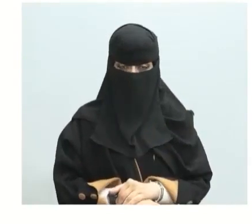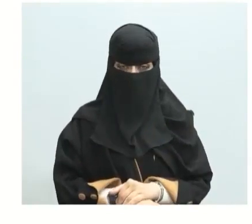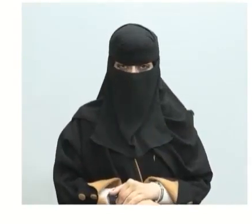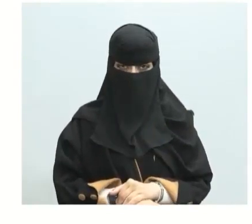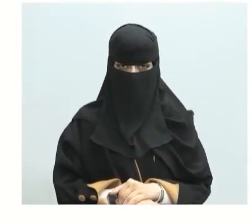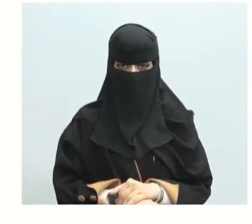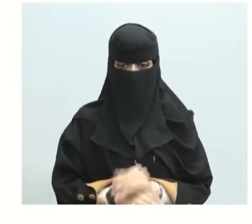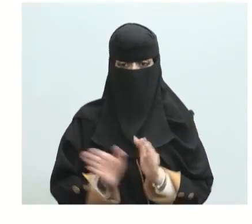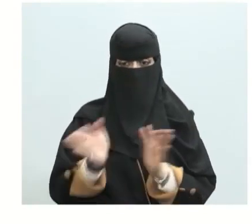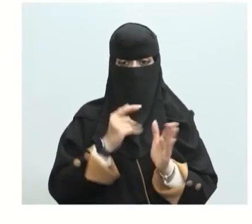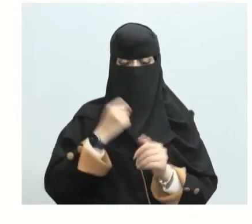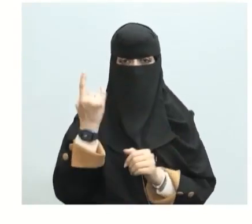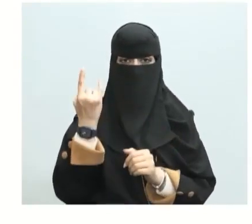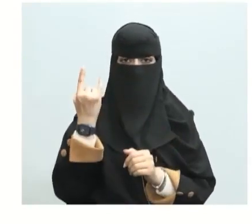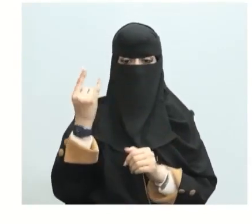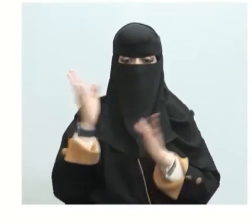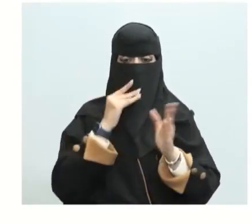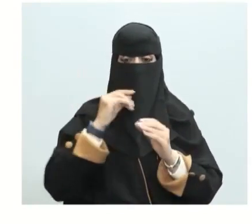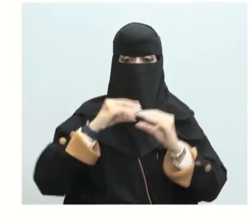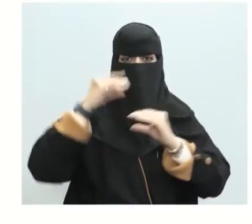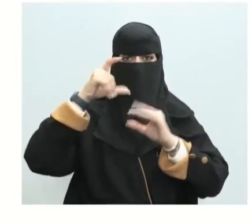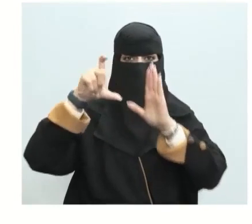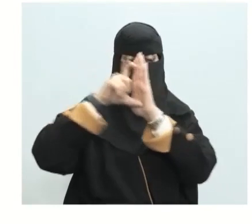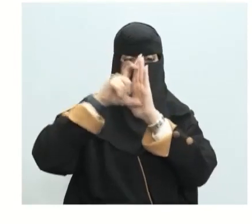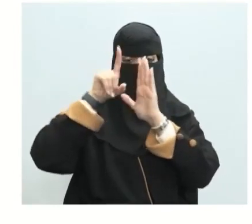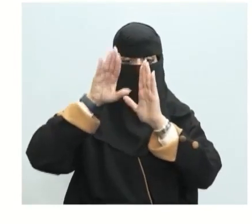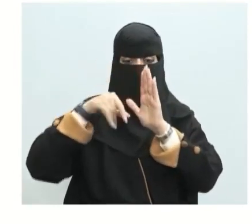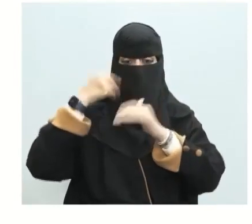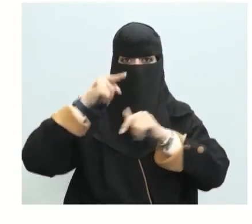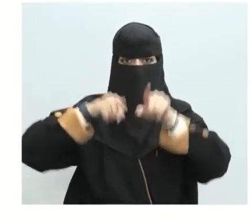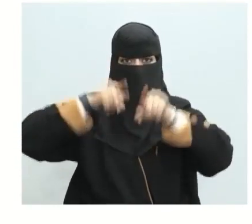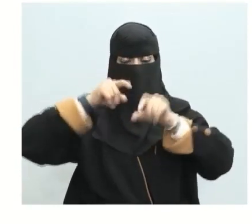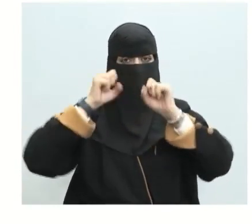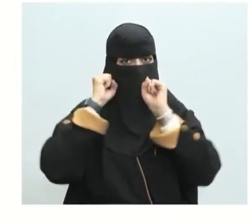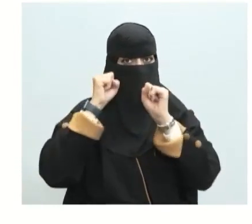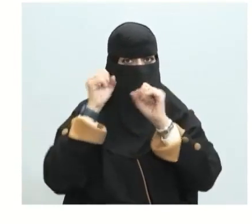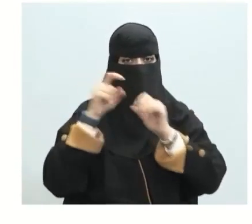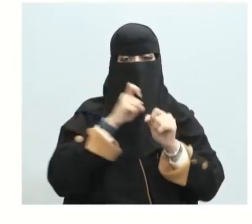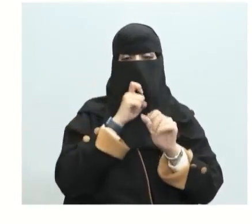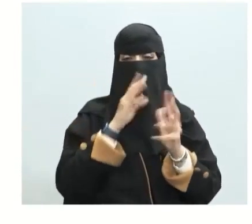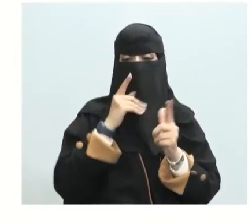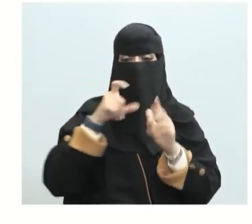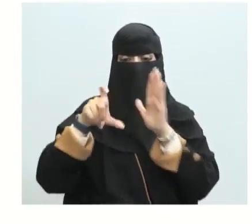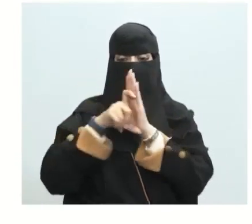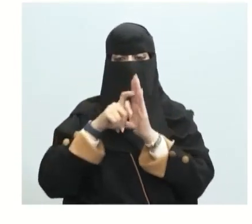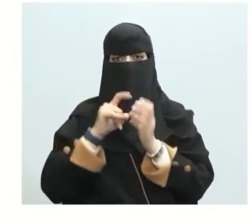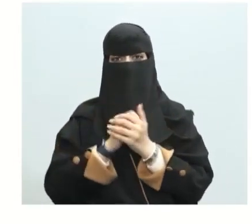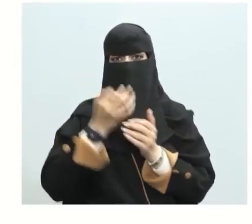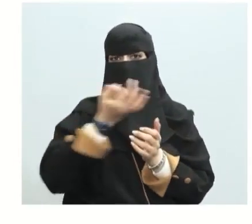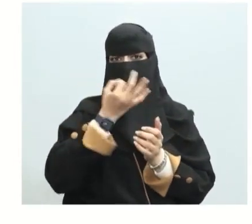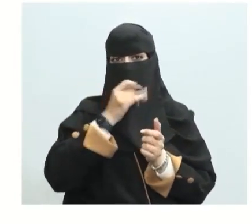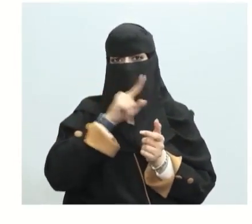الاتيه مبينا اوجه القوه والضعف هنا اذكر مقدمه ما رايك في اوجه القوه وكذلك الضعف النص